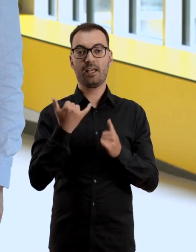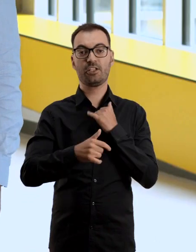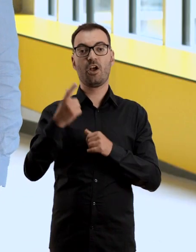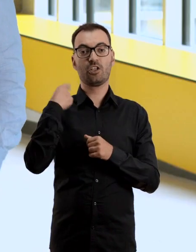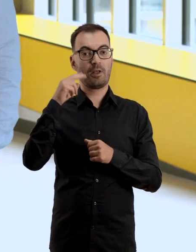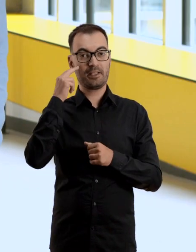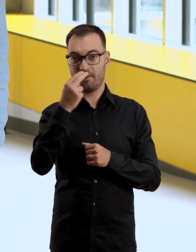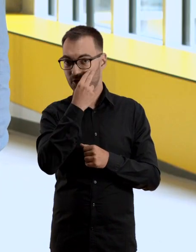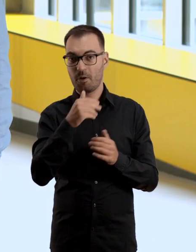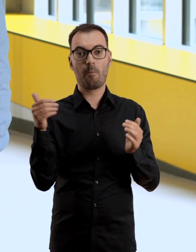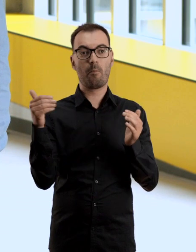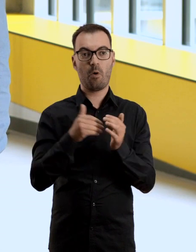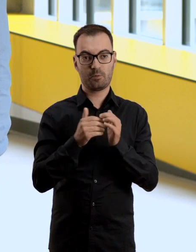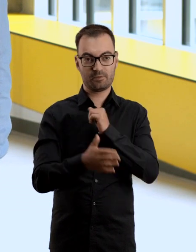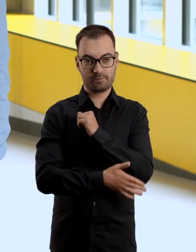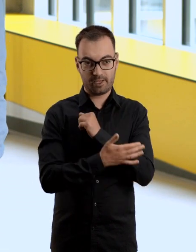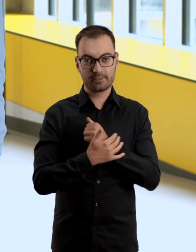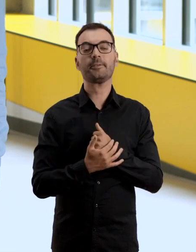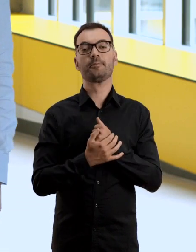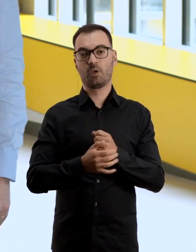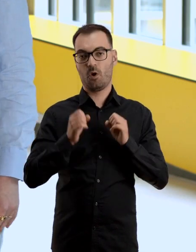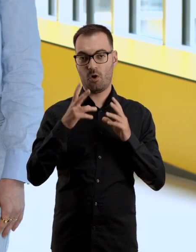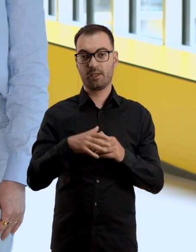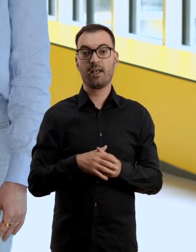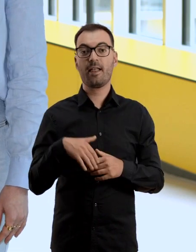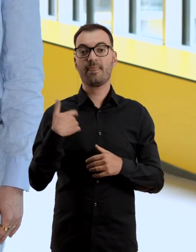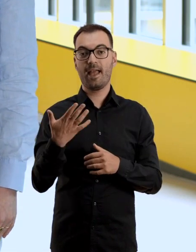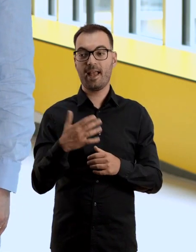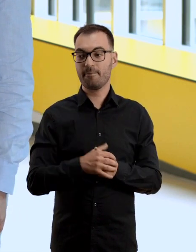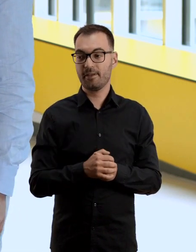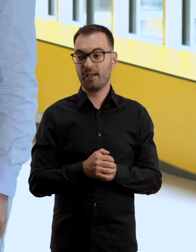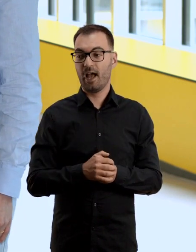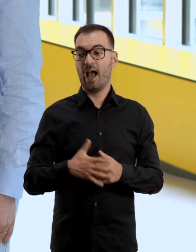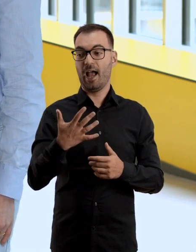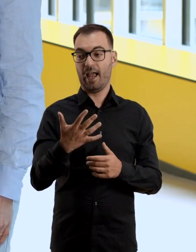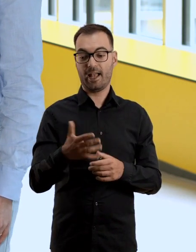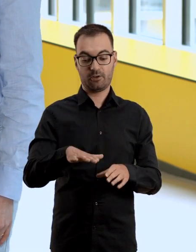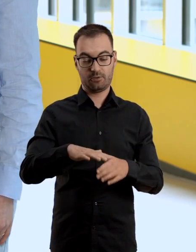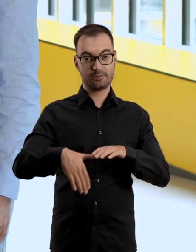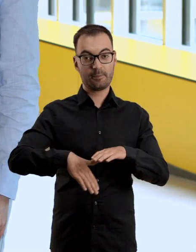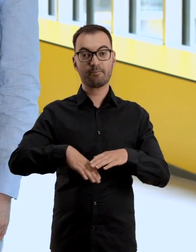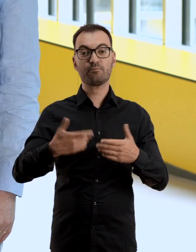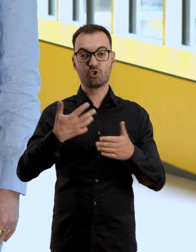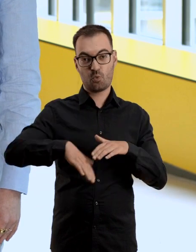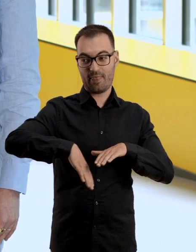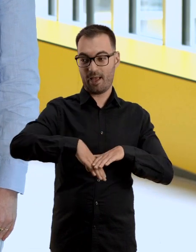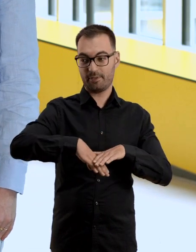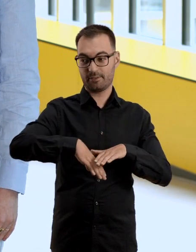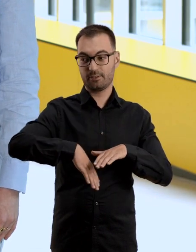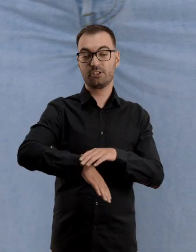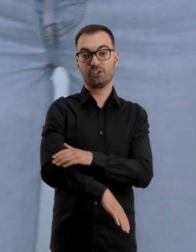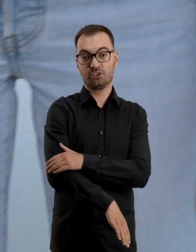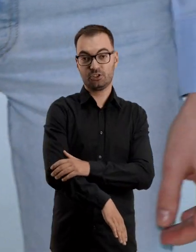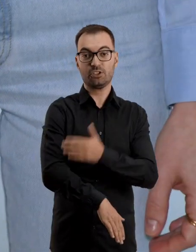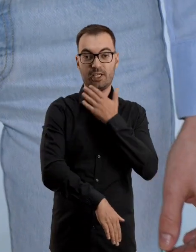Jeżeli osoba niewidoma potrzebuje takiego wsparcia, wówczas podajemy wierzch naszej dłoni i przykładamy go do wierzchu dłoni osoby